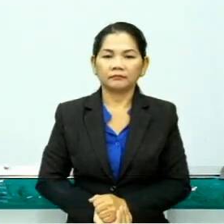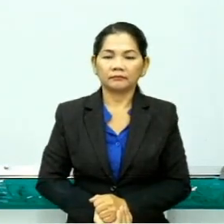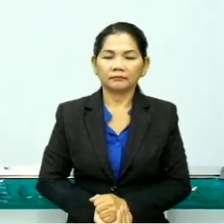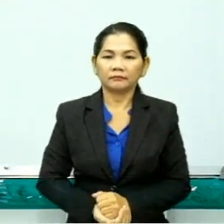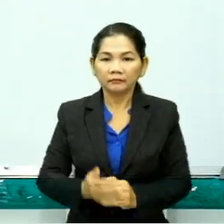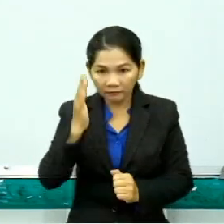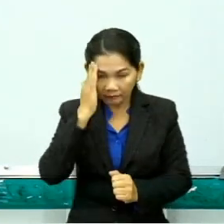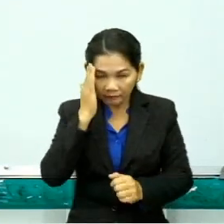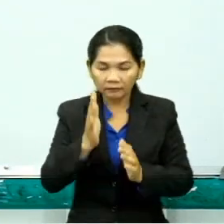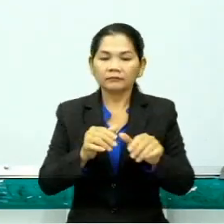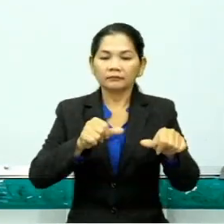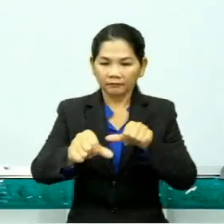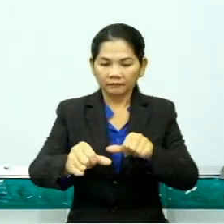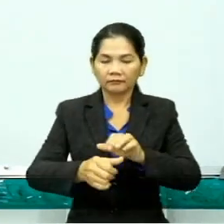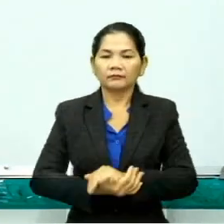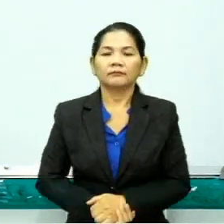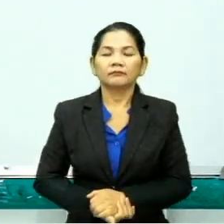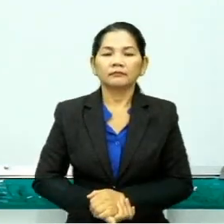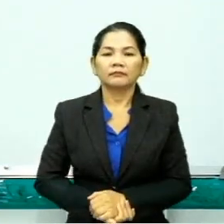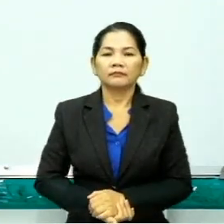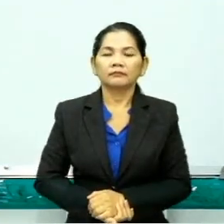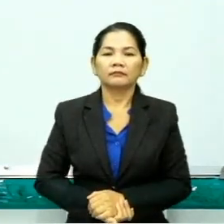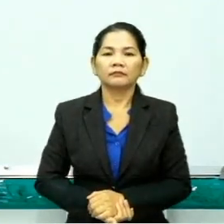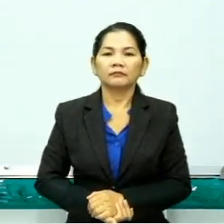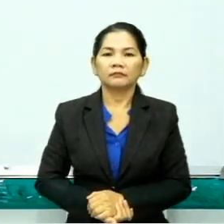con sẽ đập xung nuôi mùi bà to tiết con chà